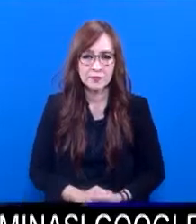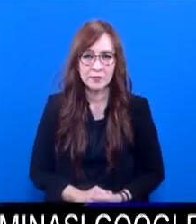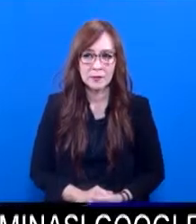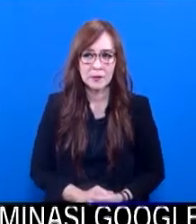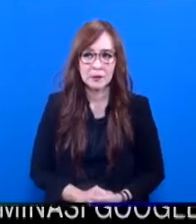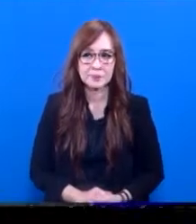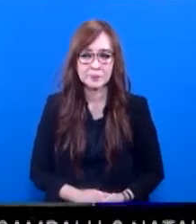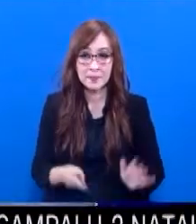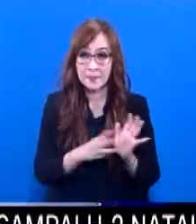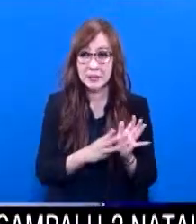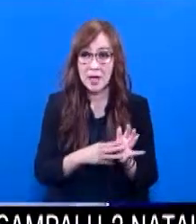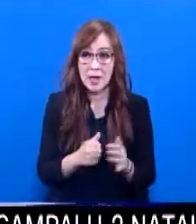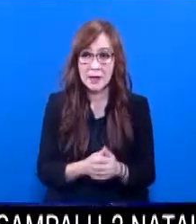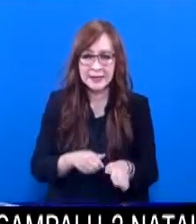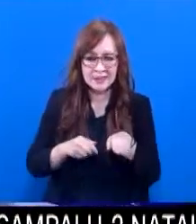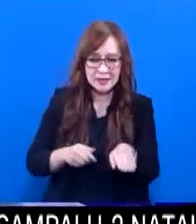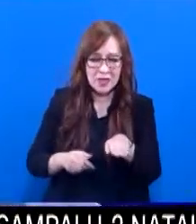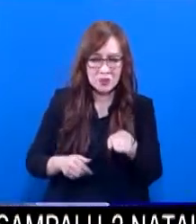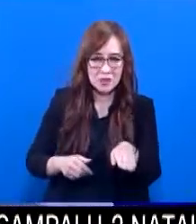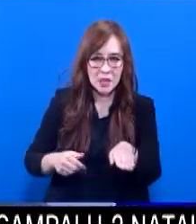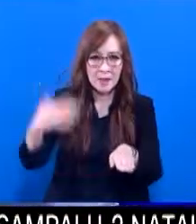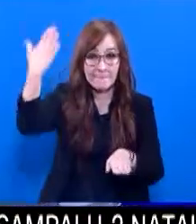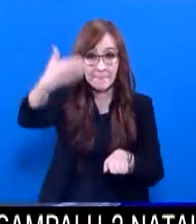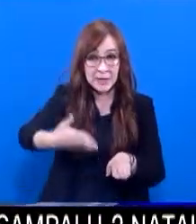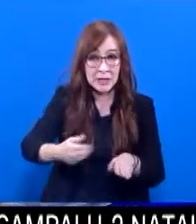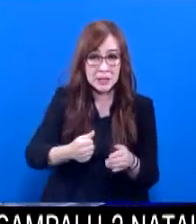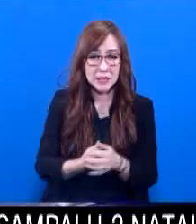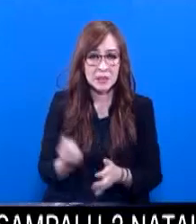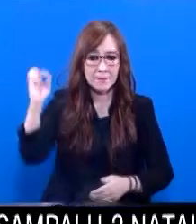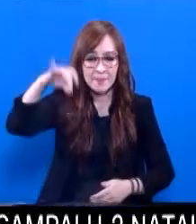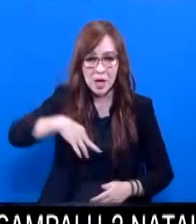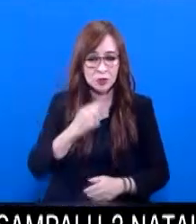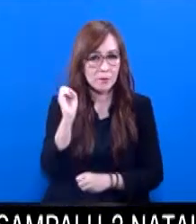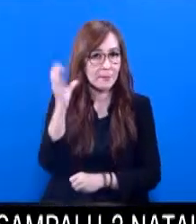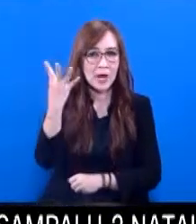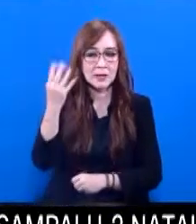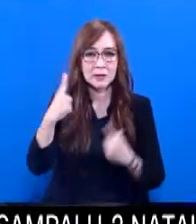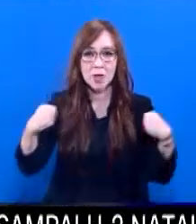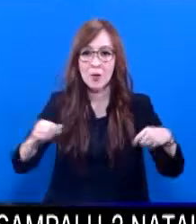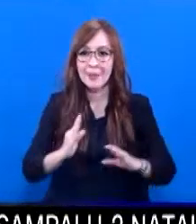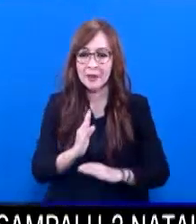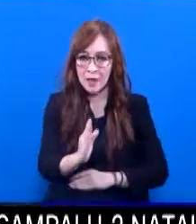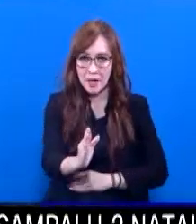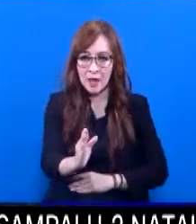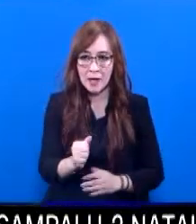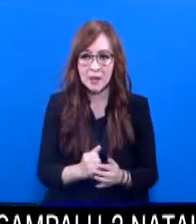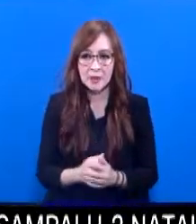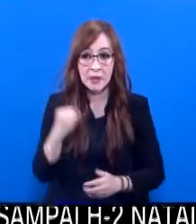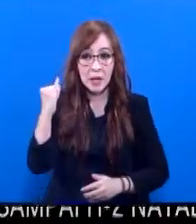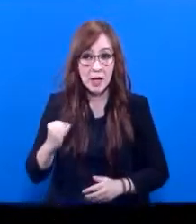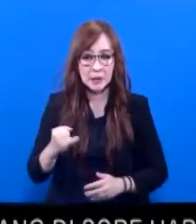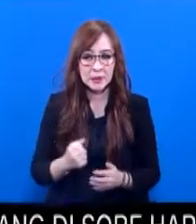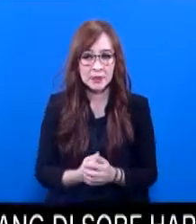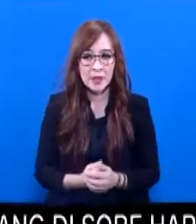Pasca insiden tersangkutnya bus di perlintasan kereta api Sumpiu Banyumas, Jawa Tengah, Kamis pagi Satlantas Polres Banyumas memanggil pengurus bus